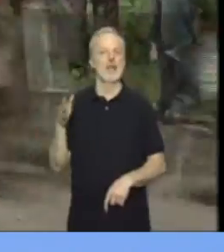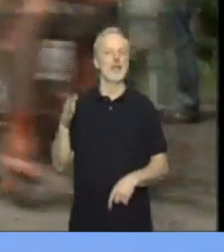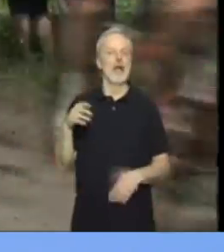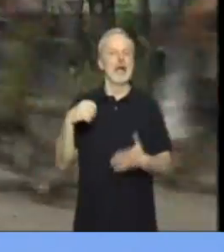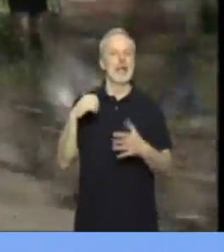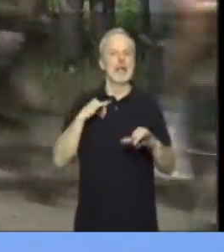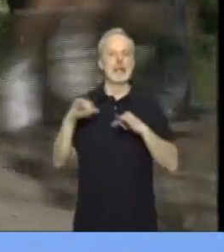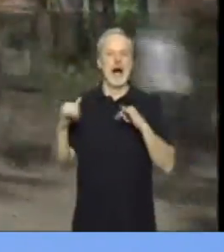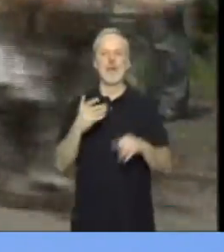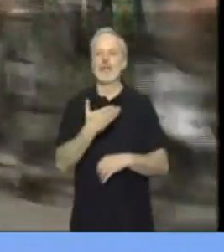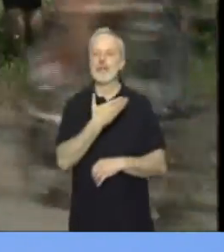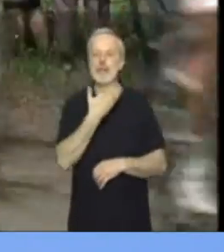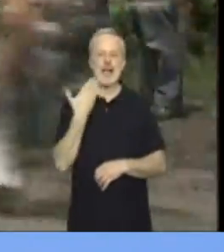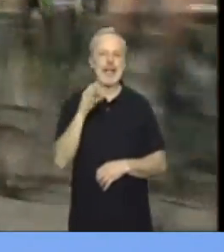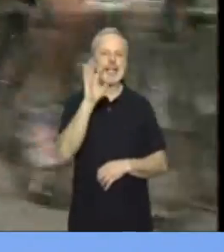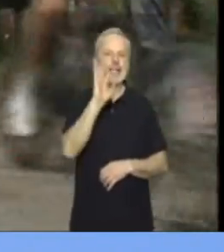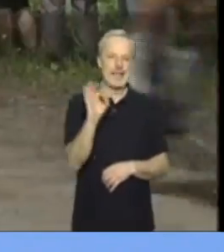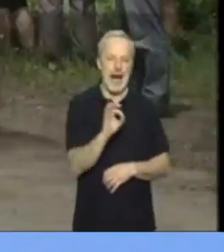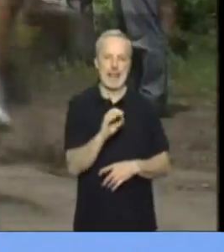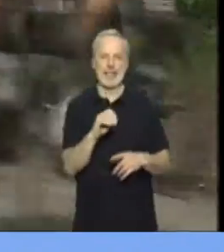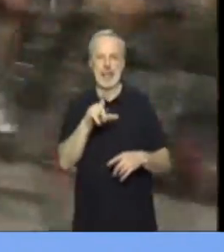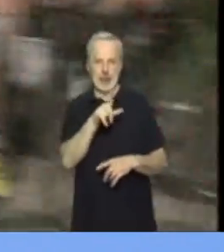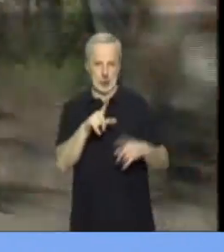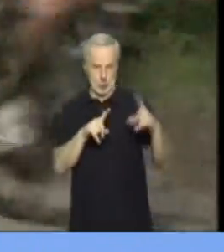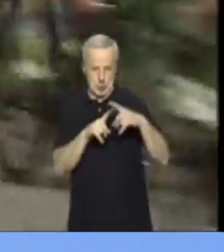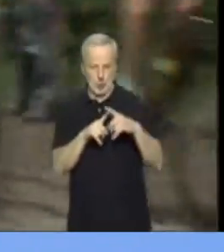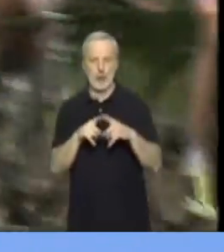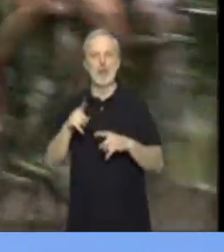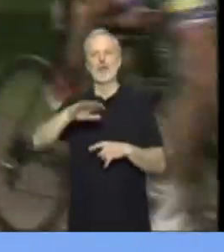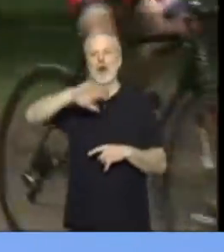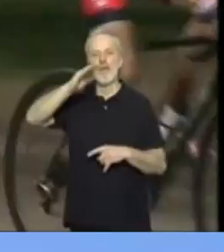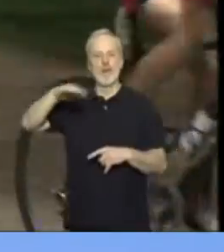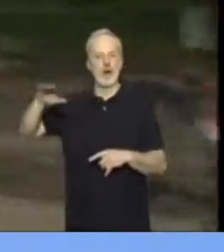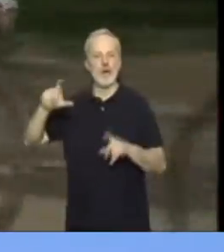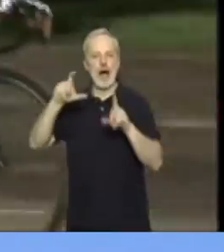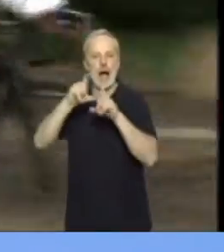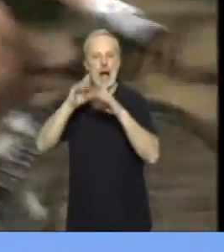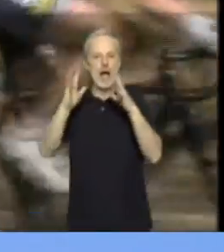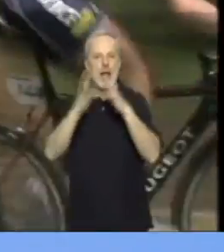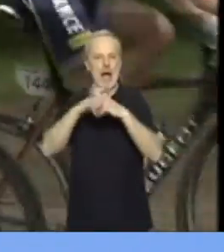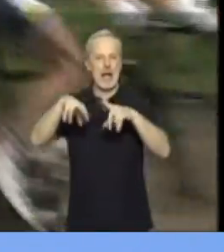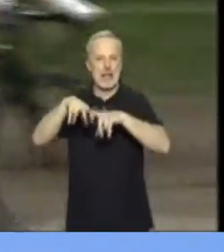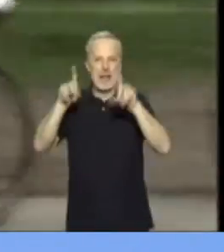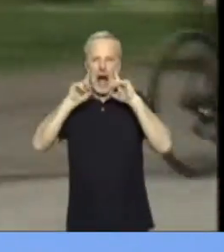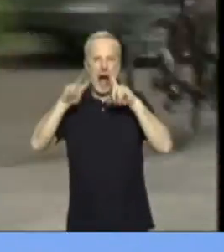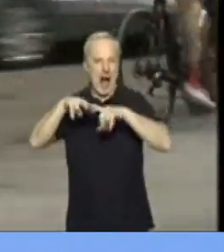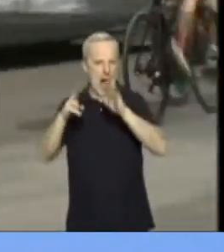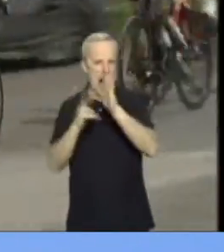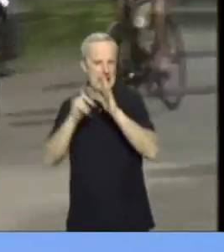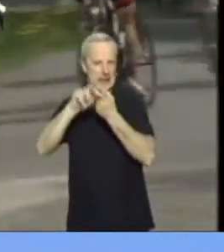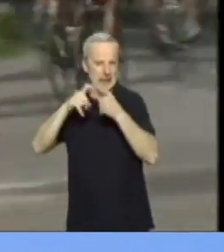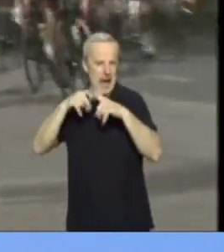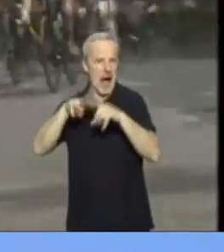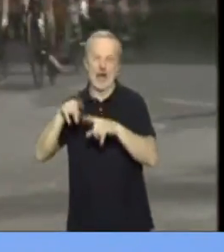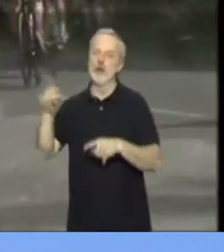Tour, které se částečně jede na Drahanské vrchovině, takže tam jsem třeba kdysi ještě se dostal i na kole v rámci tréninku.